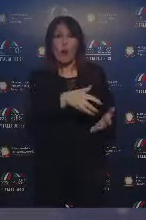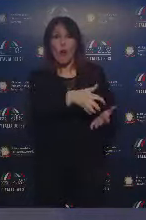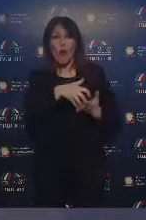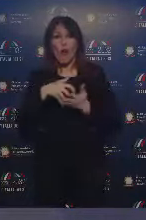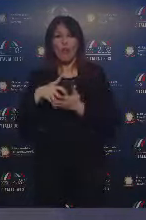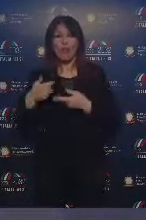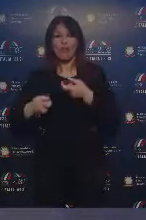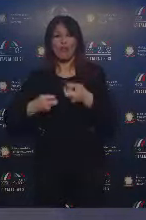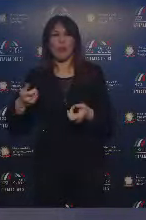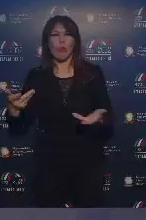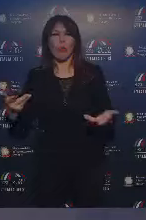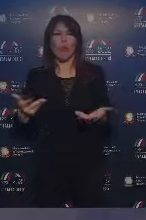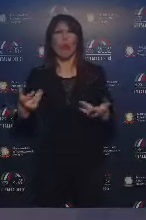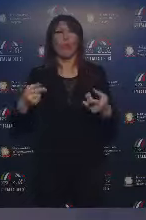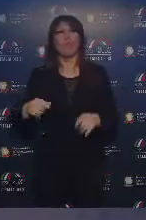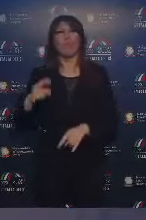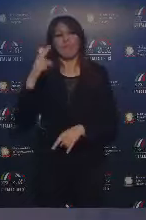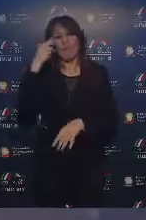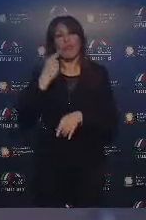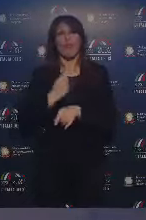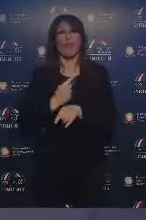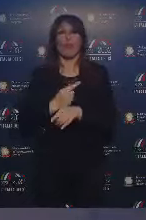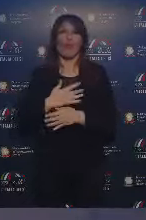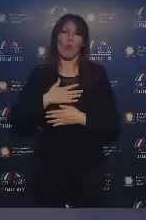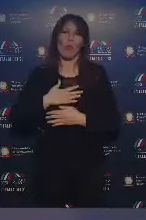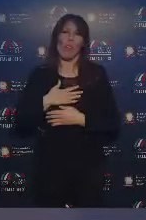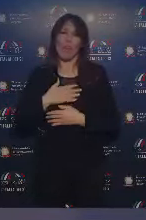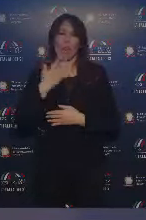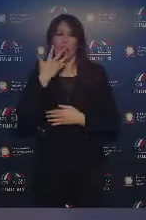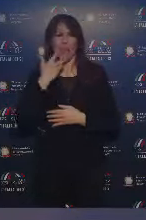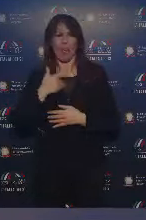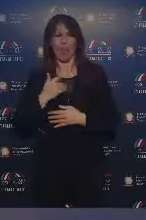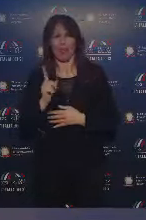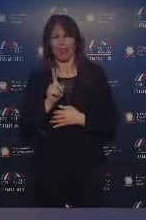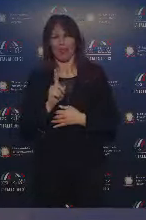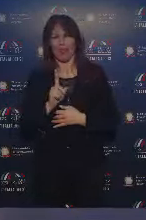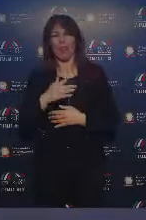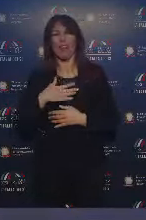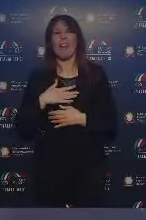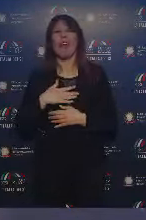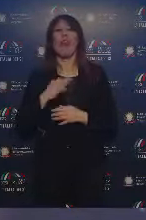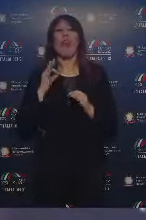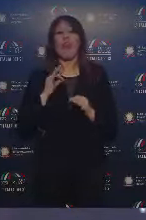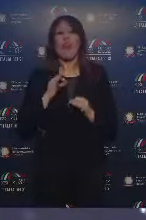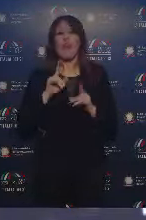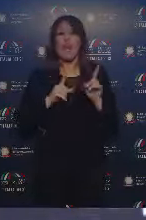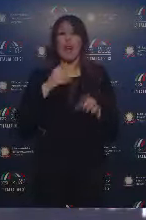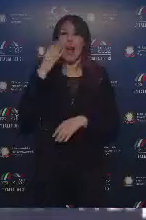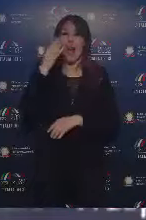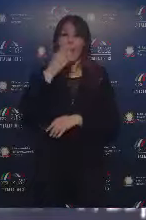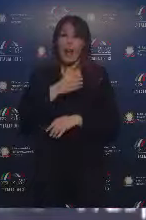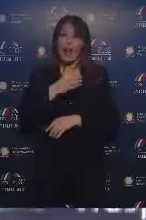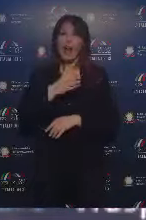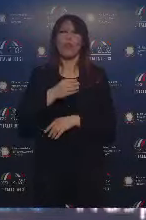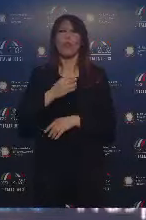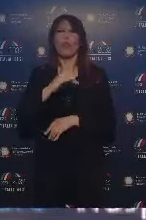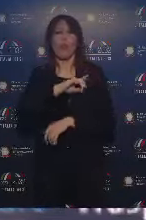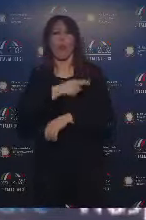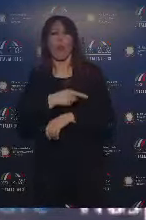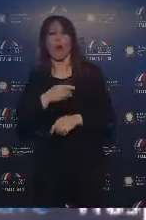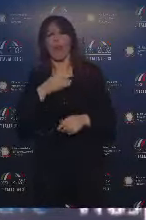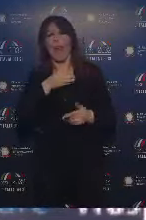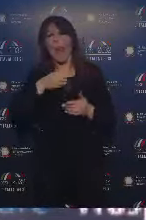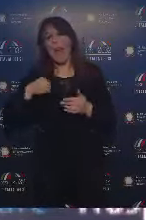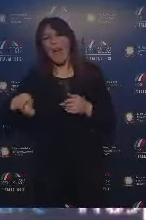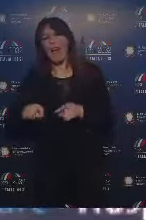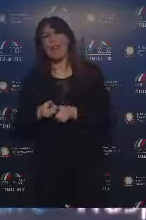soldi lo ritengo un dovere non un piacere andare a Milano piuttosto che a Potenza